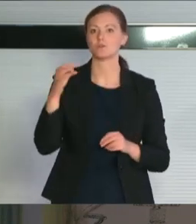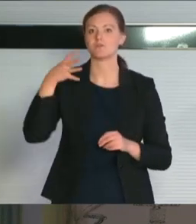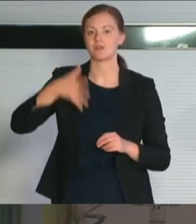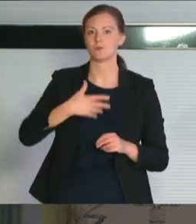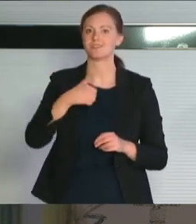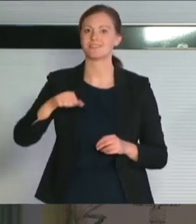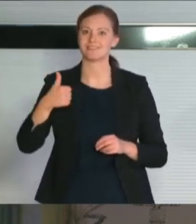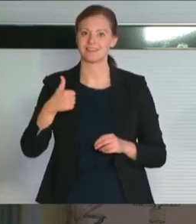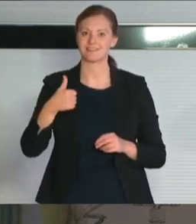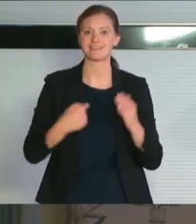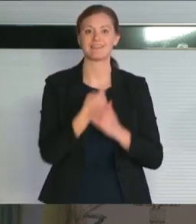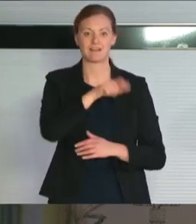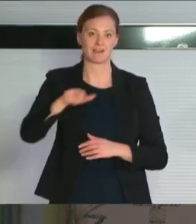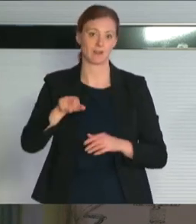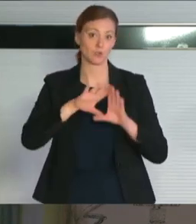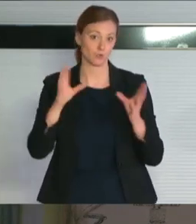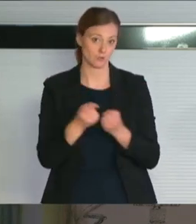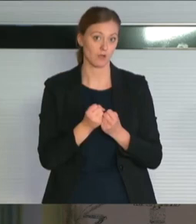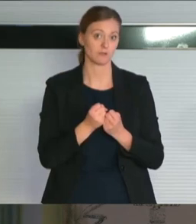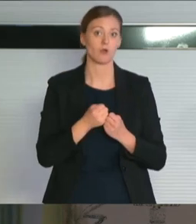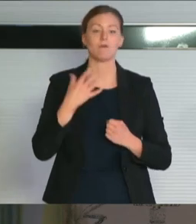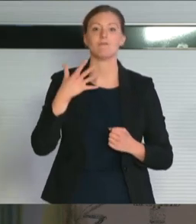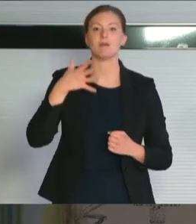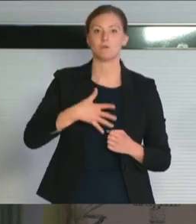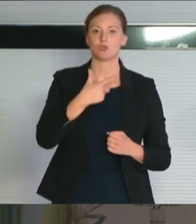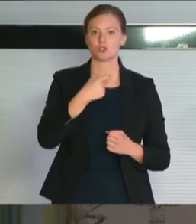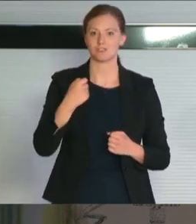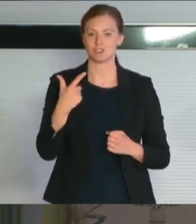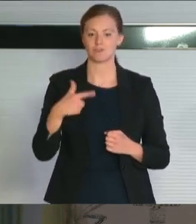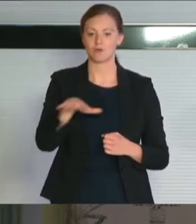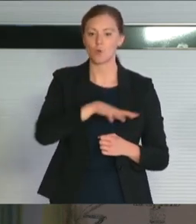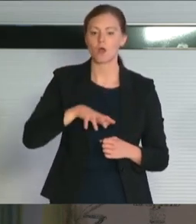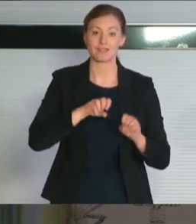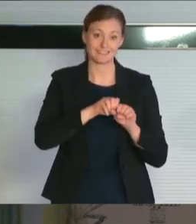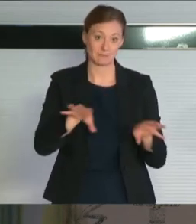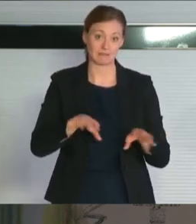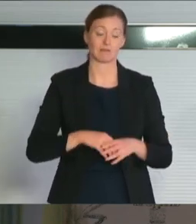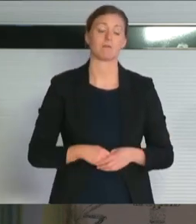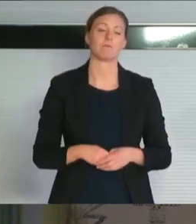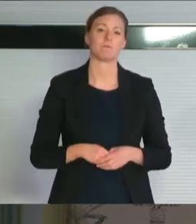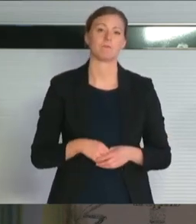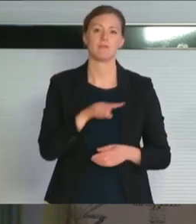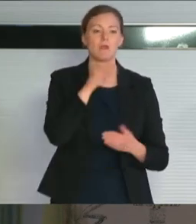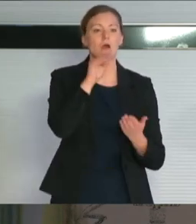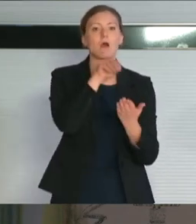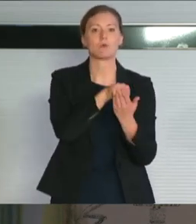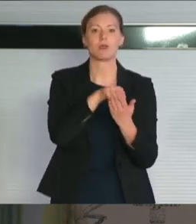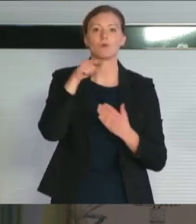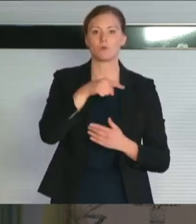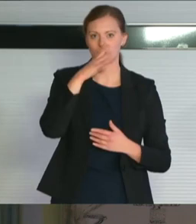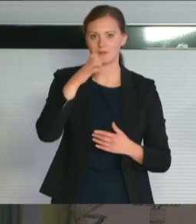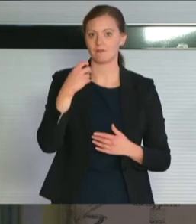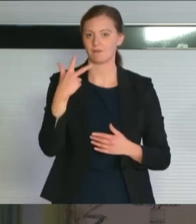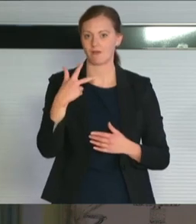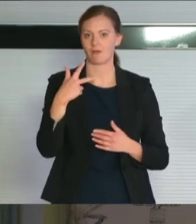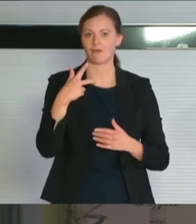2566 tilfeller totalt, med 577 lokalt smittet. Vi har rapportert 193